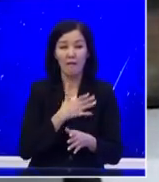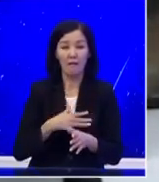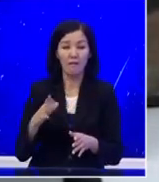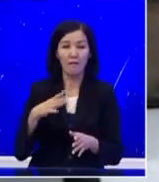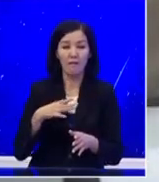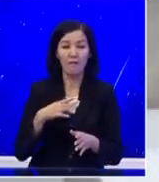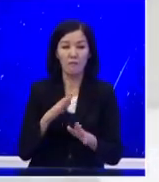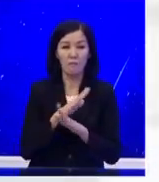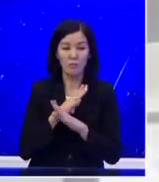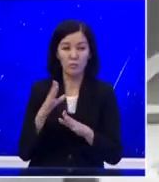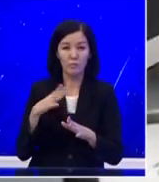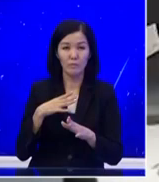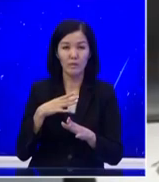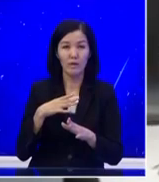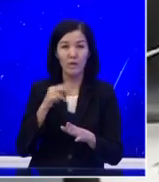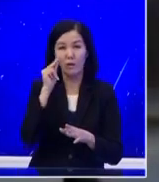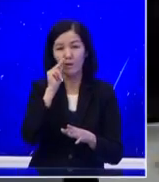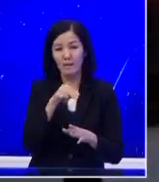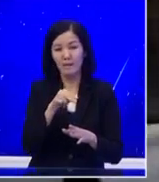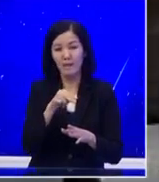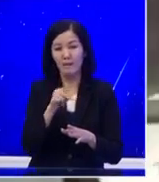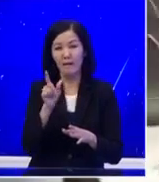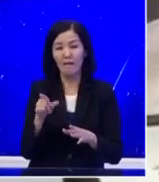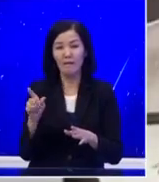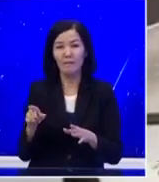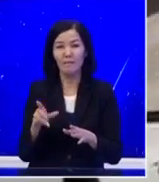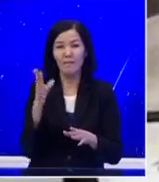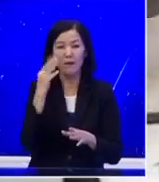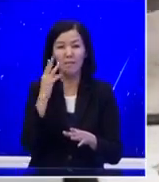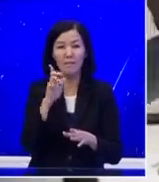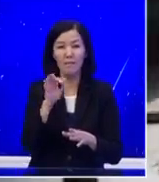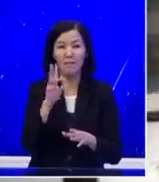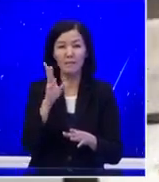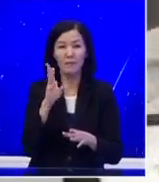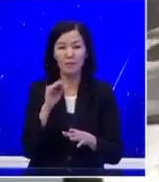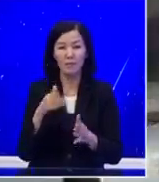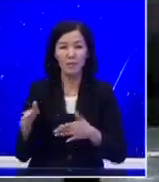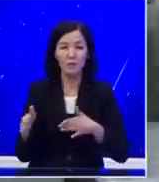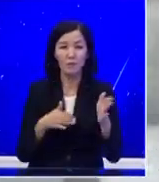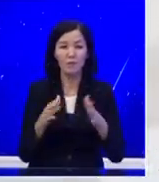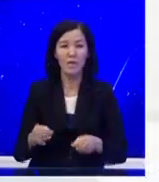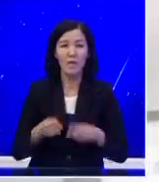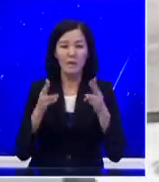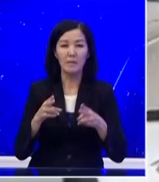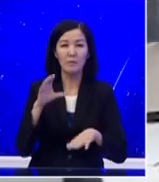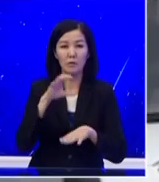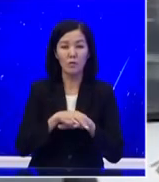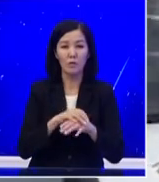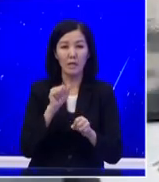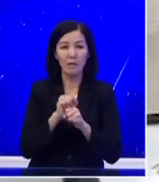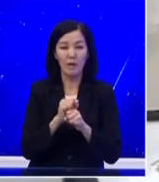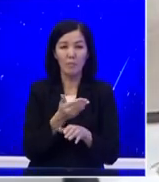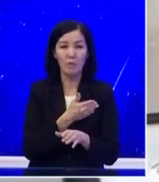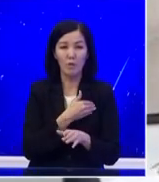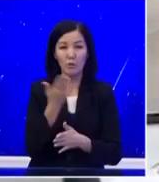Полицейлер күдіктіні қолға түсіру үшін Алматы-Бішкек автожолына бет алған қылмыскерді тоқтатпақ болған. Бірақ ол тәртіп сақшыларын елең